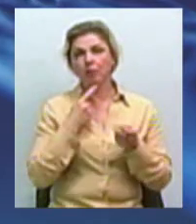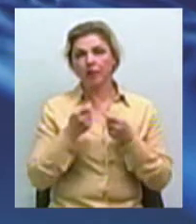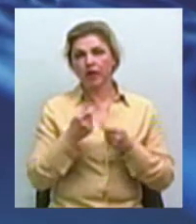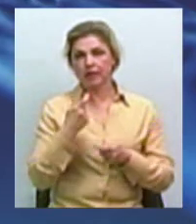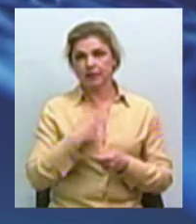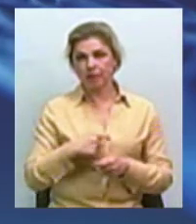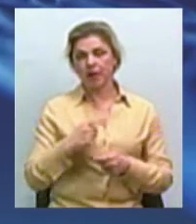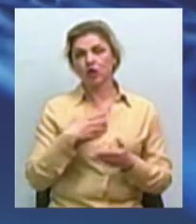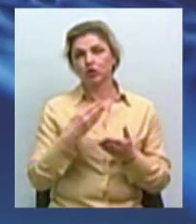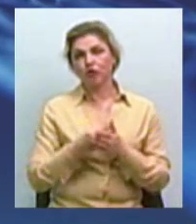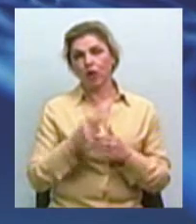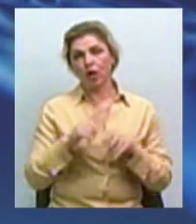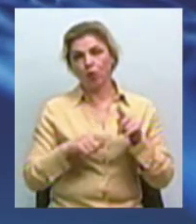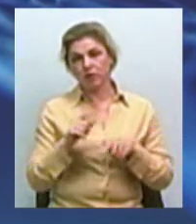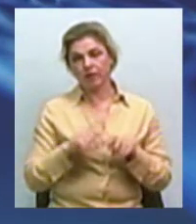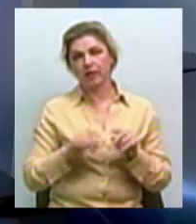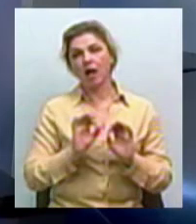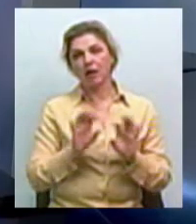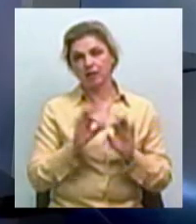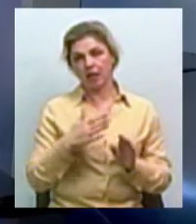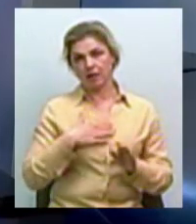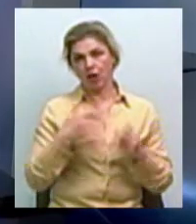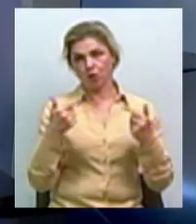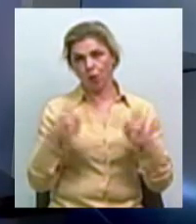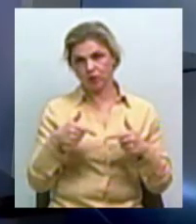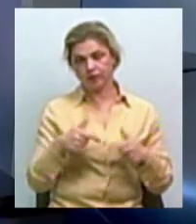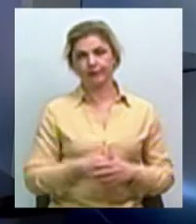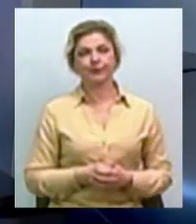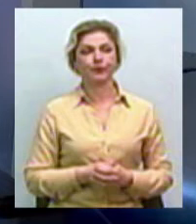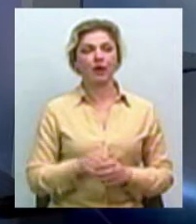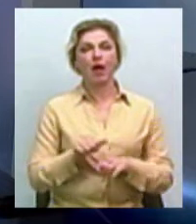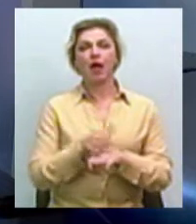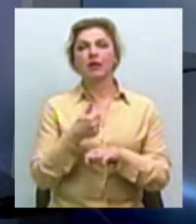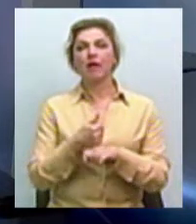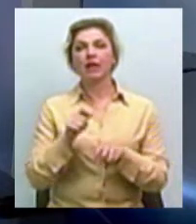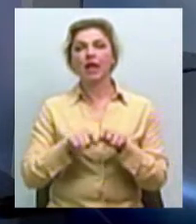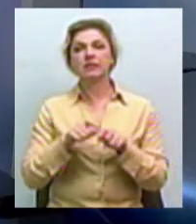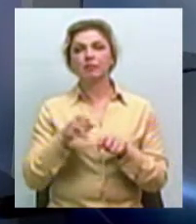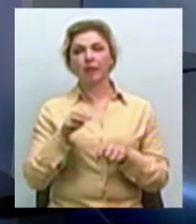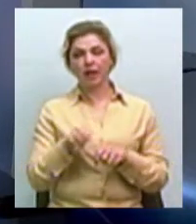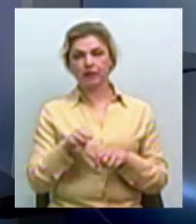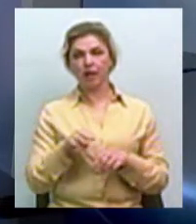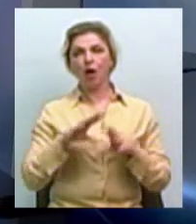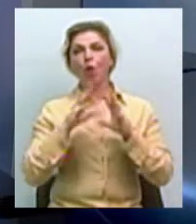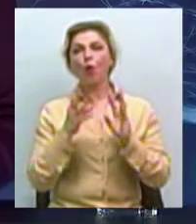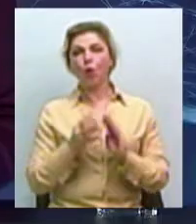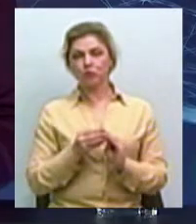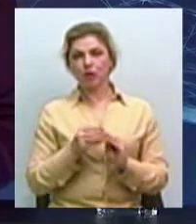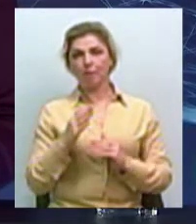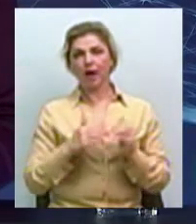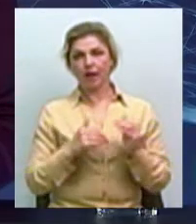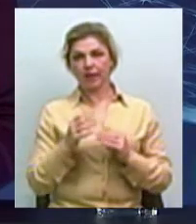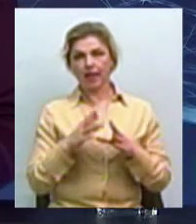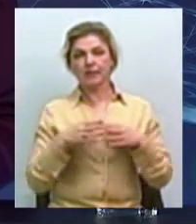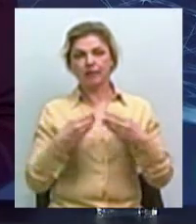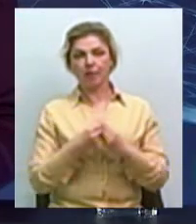від дифтерії, розповість наша сьогоднішня гостя. В студії головна експертка із загальної практики сімейної медицини Управління